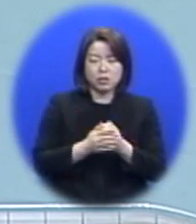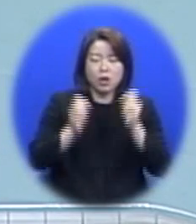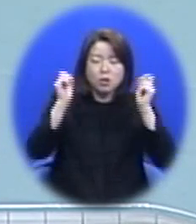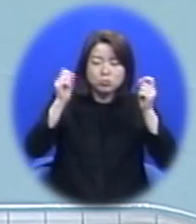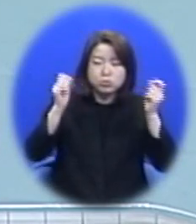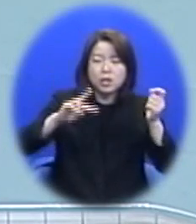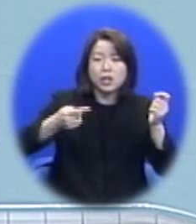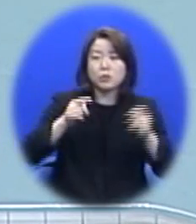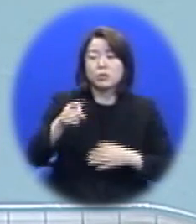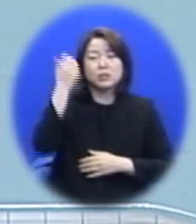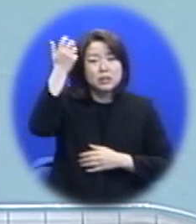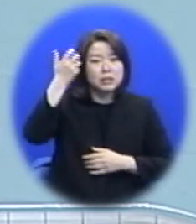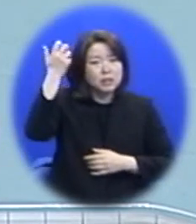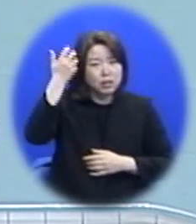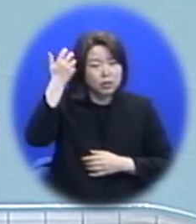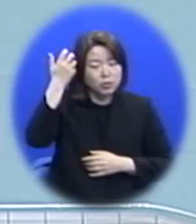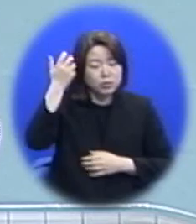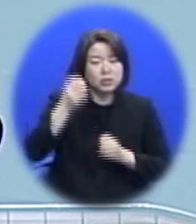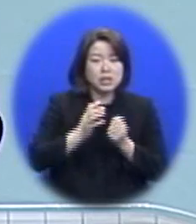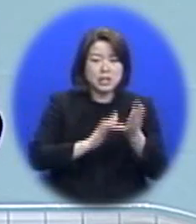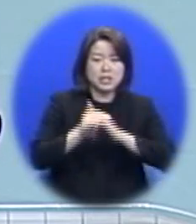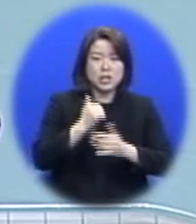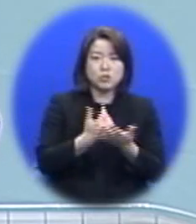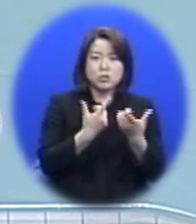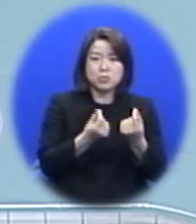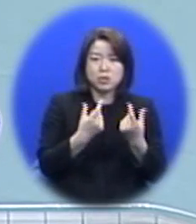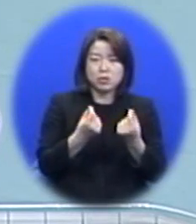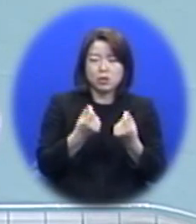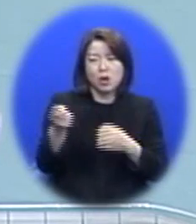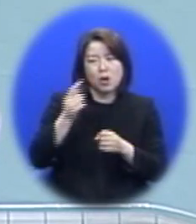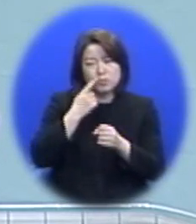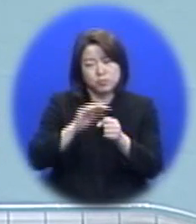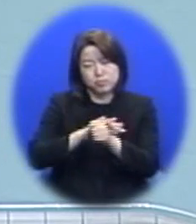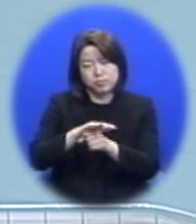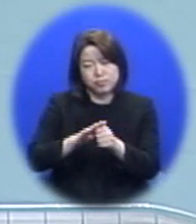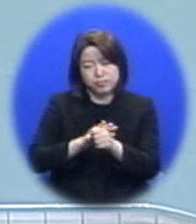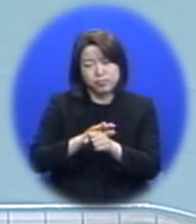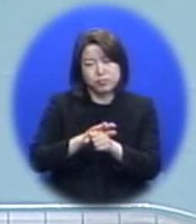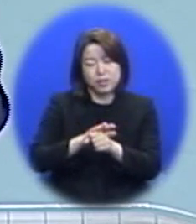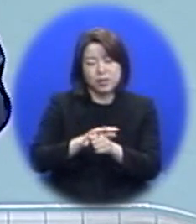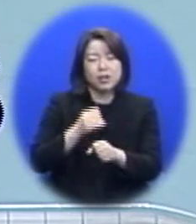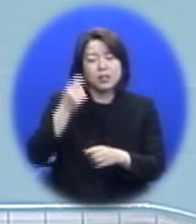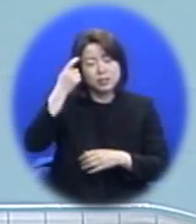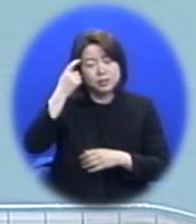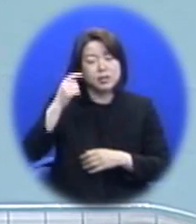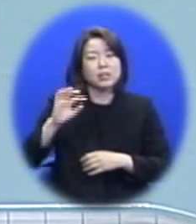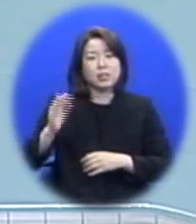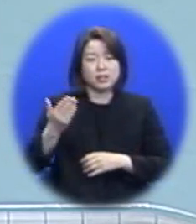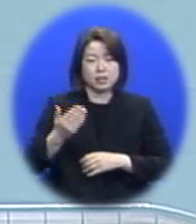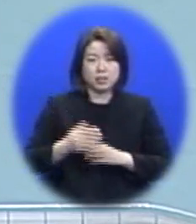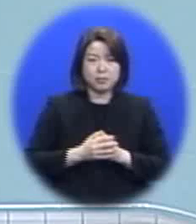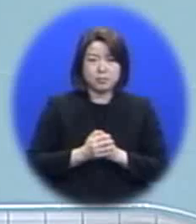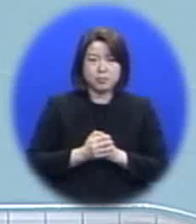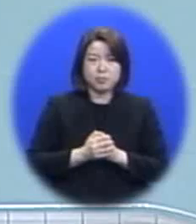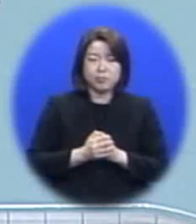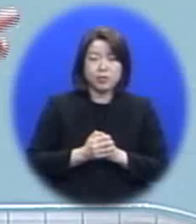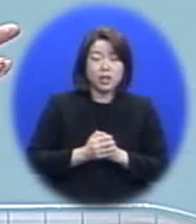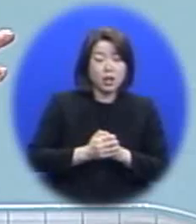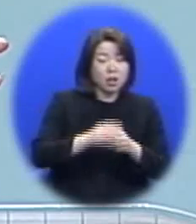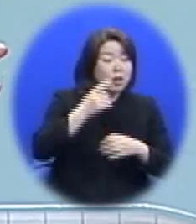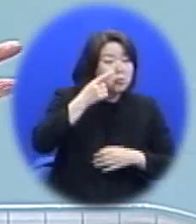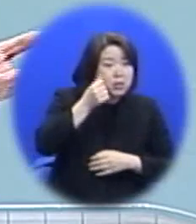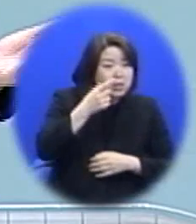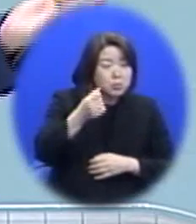영혼을 예수님처럼 측은히 여기는 게 중요합니다. 여러분, 선교사 하면 인도 선교사, 중국 선교사,